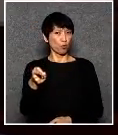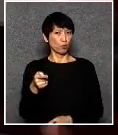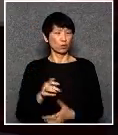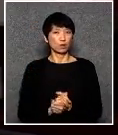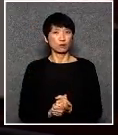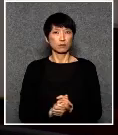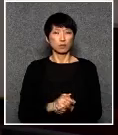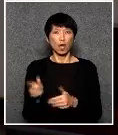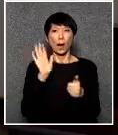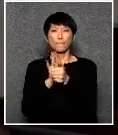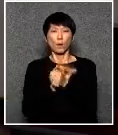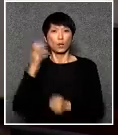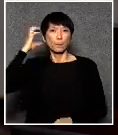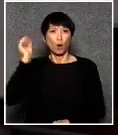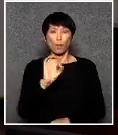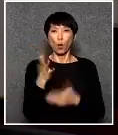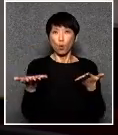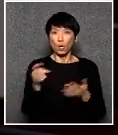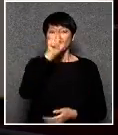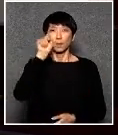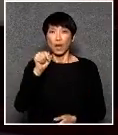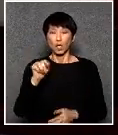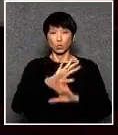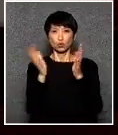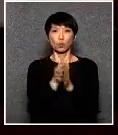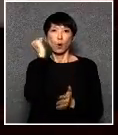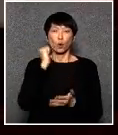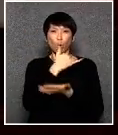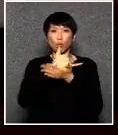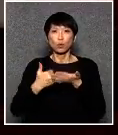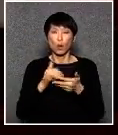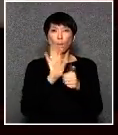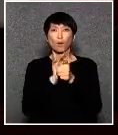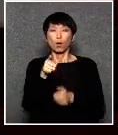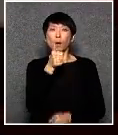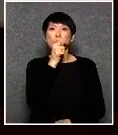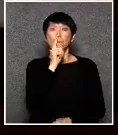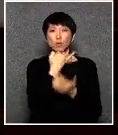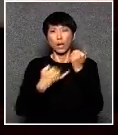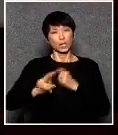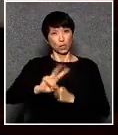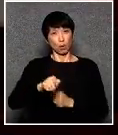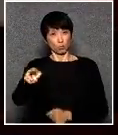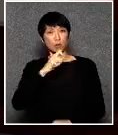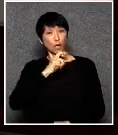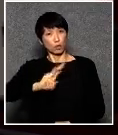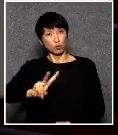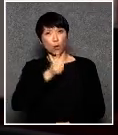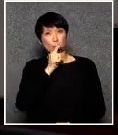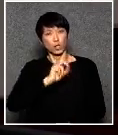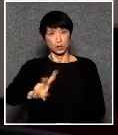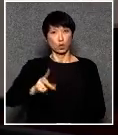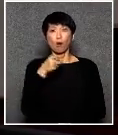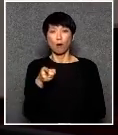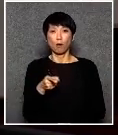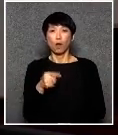唔幫下啲阿婆？全民退休保障，你有老豆老母生人哋冇啊？講嘢佢